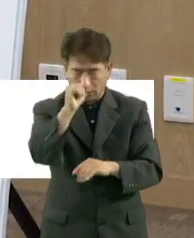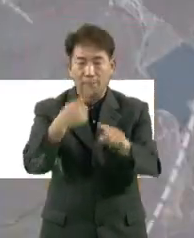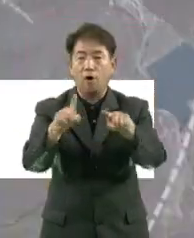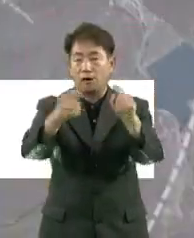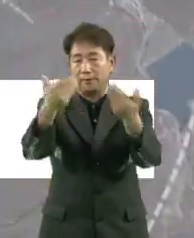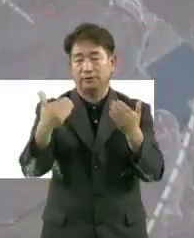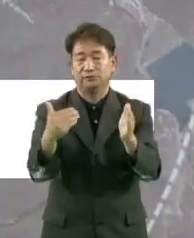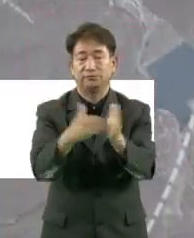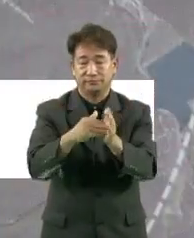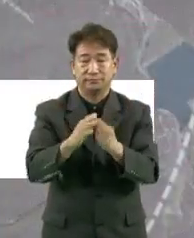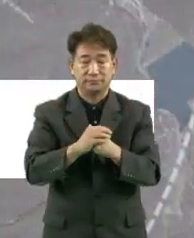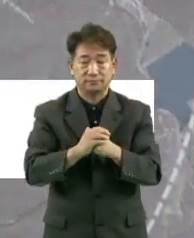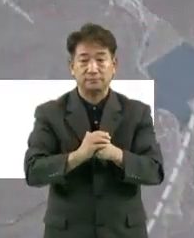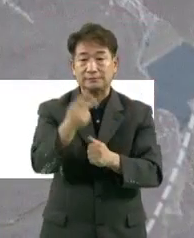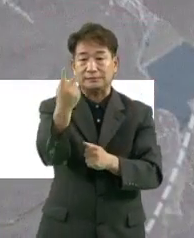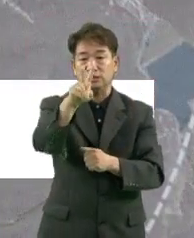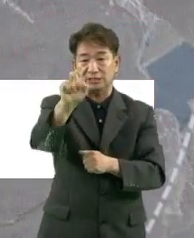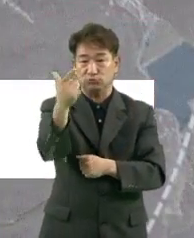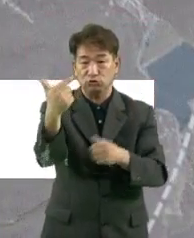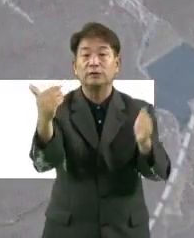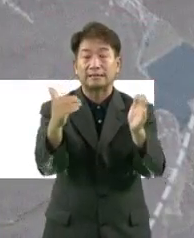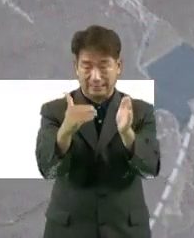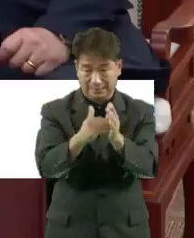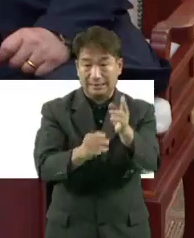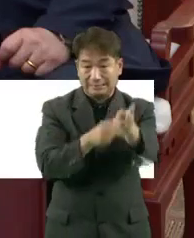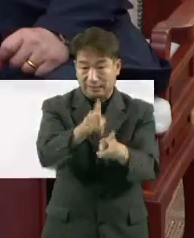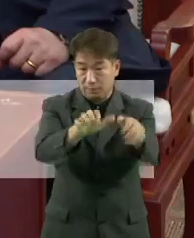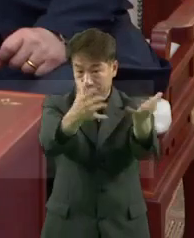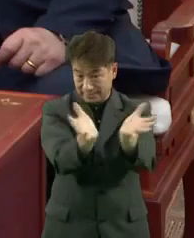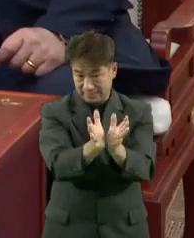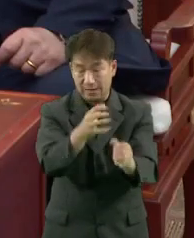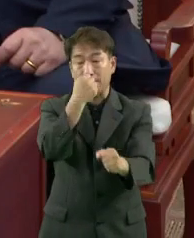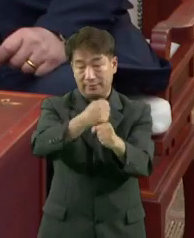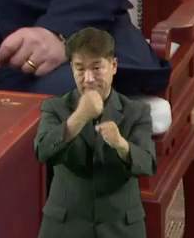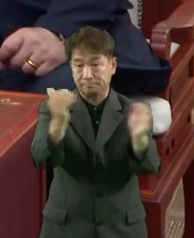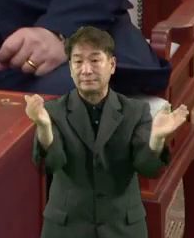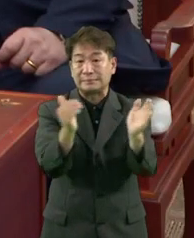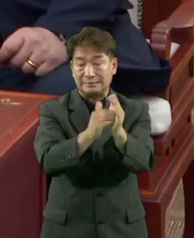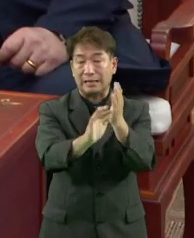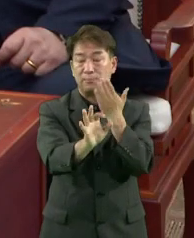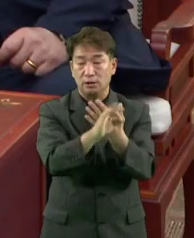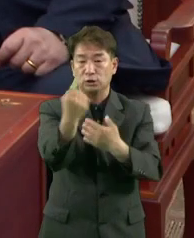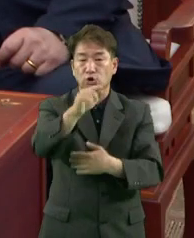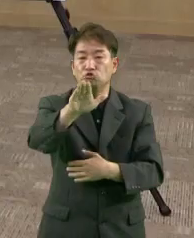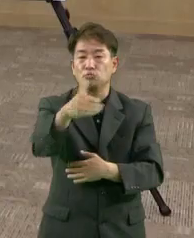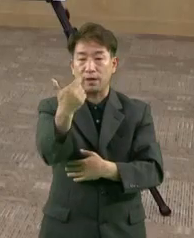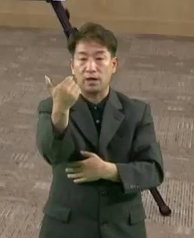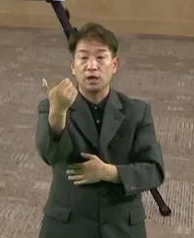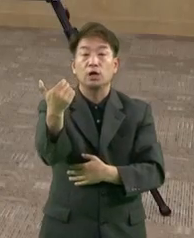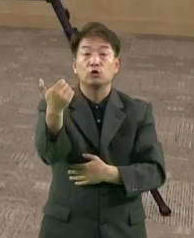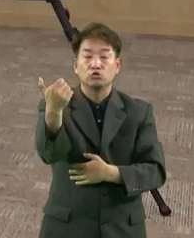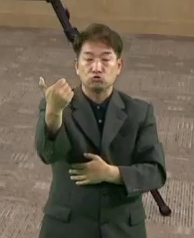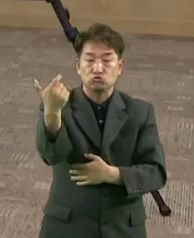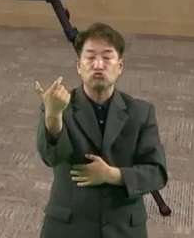있습니다. 예산군은 2026년까지 산업단지 조성이 마무리되면 1,690여 개 일자리